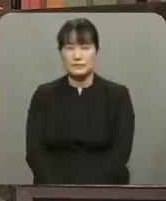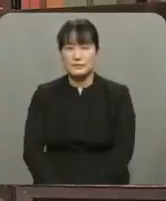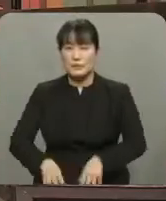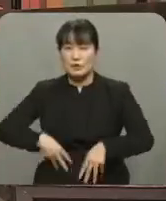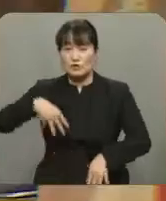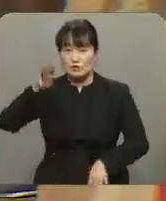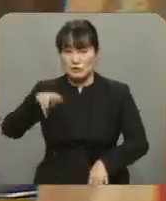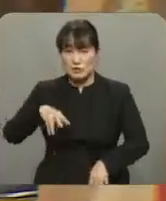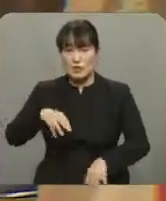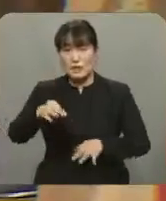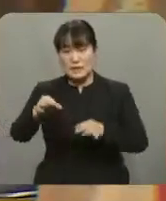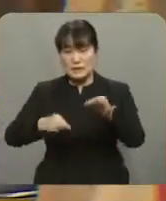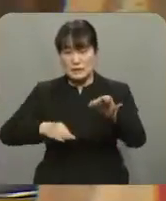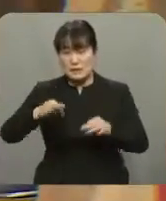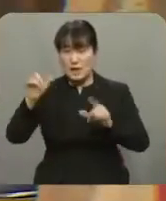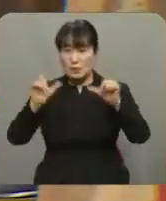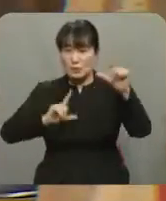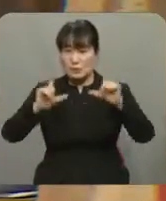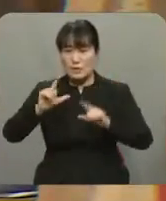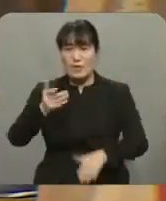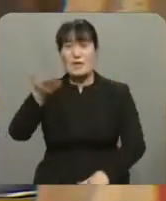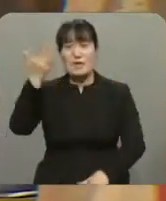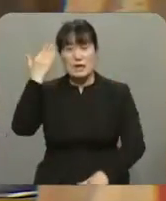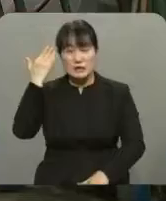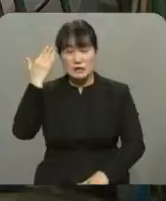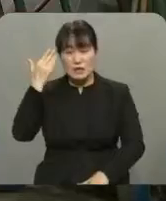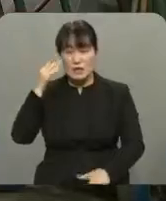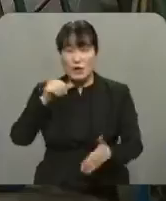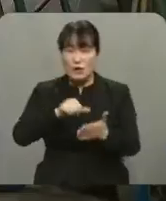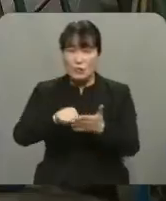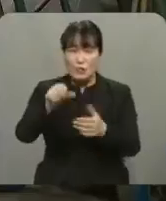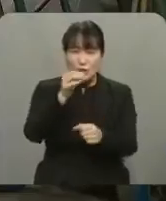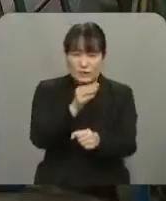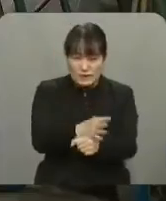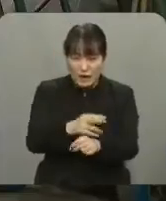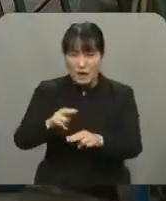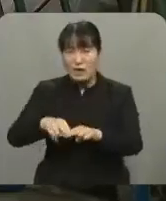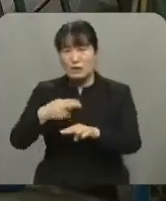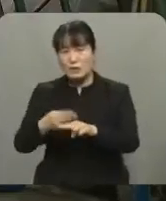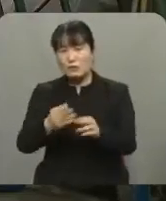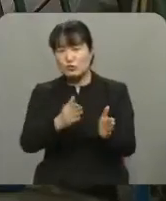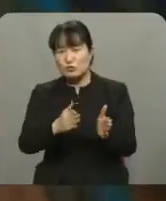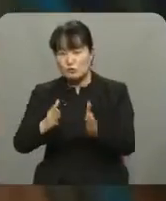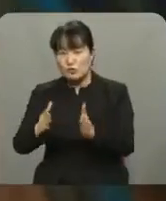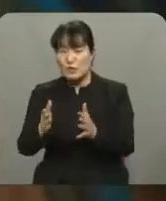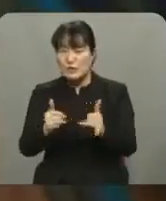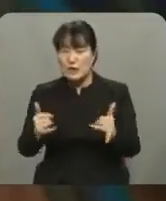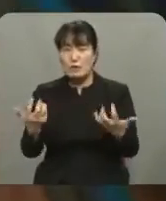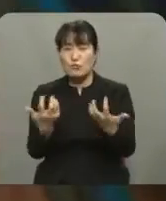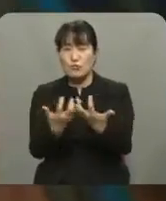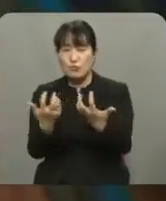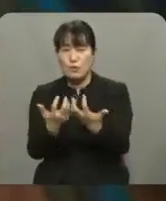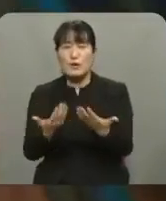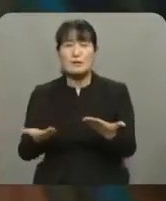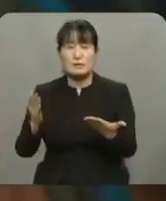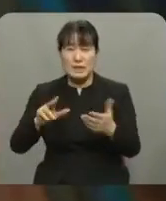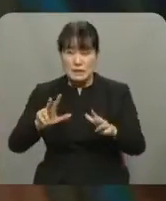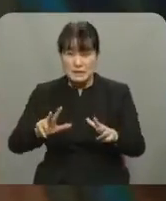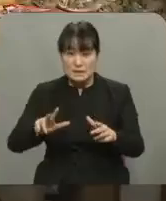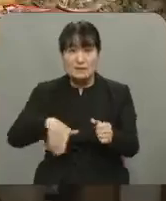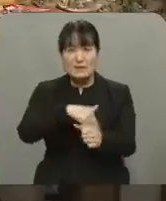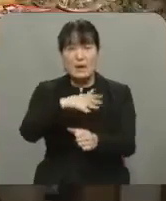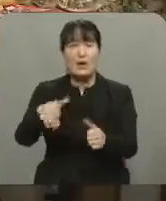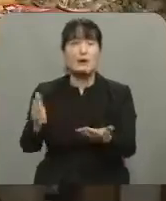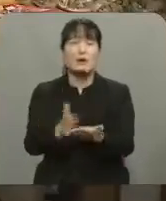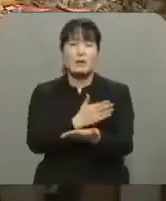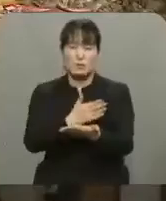춘천의 한 재래시장입니다. 예전 같으면 설 제수용품과 선물을 준비하려는 사람들로 붐빌 시기지만 지금은 텅